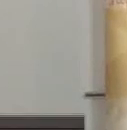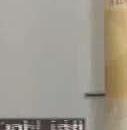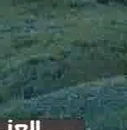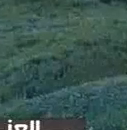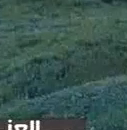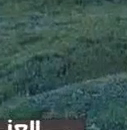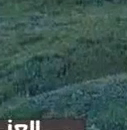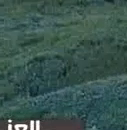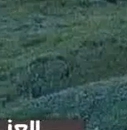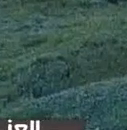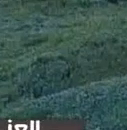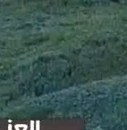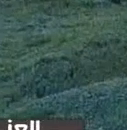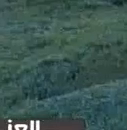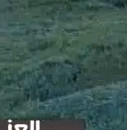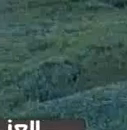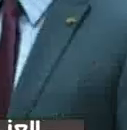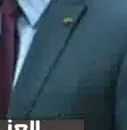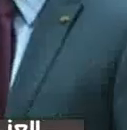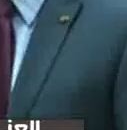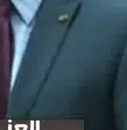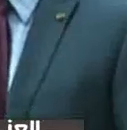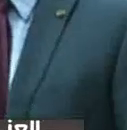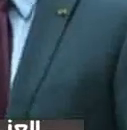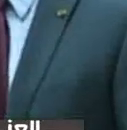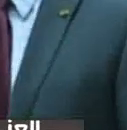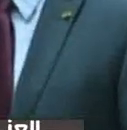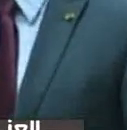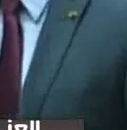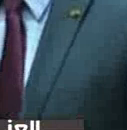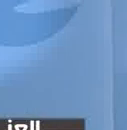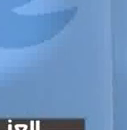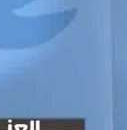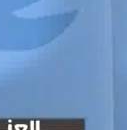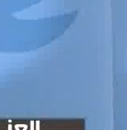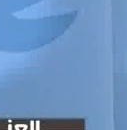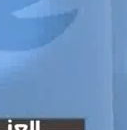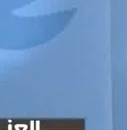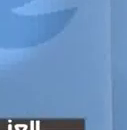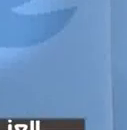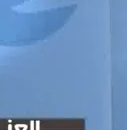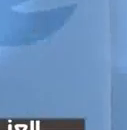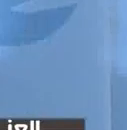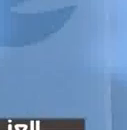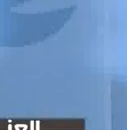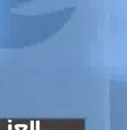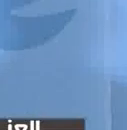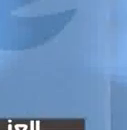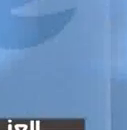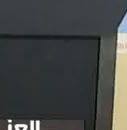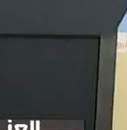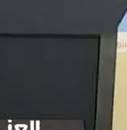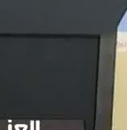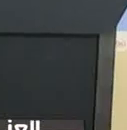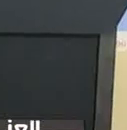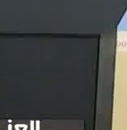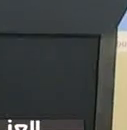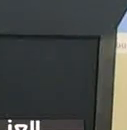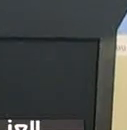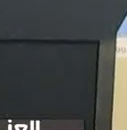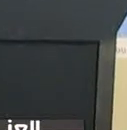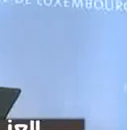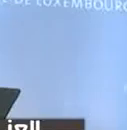رئيس الحكومة يؤكد خلال زيارته إلى لوكسمبورغ أن من أولويات حكومته خلق مناخ ملائم لجذب الاستثمارات